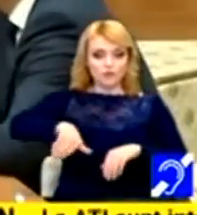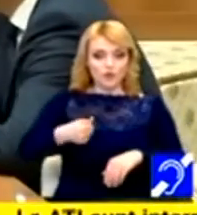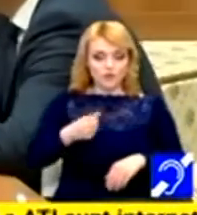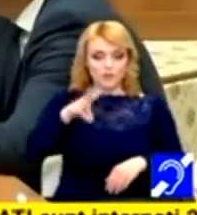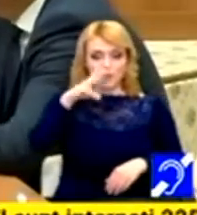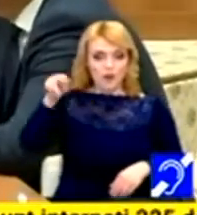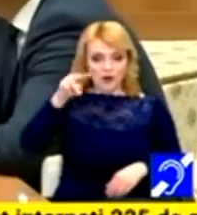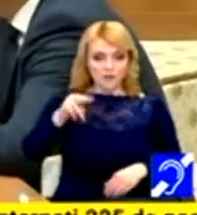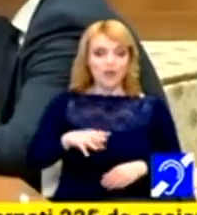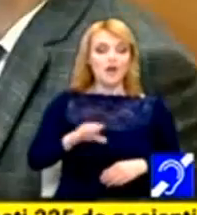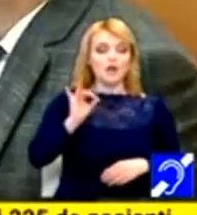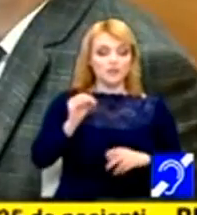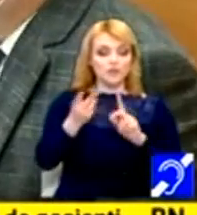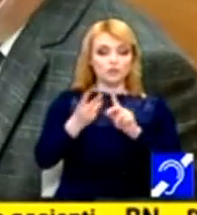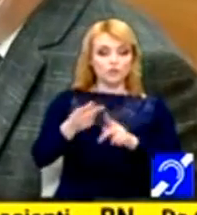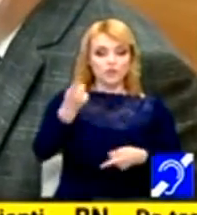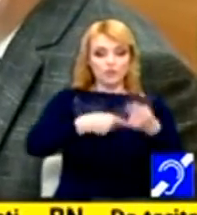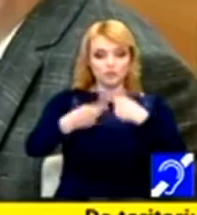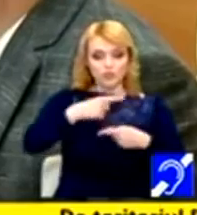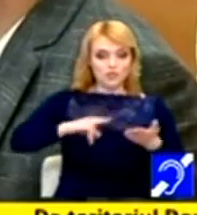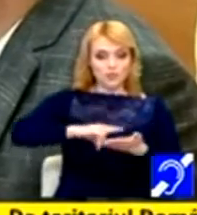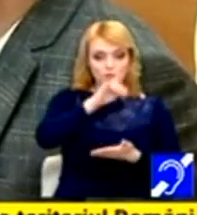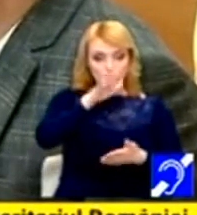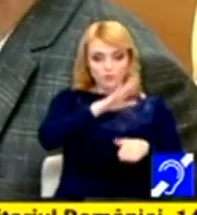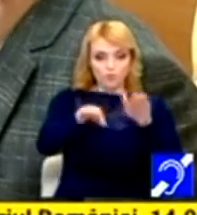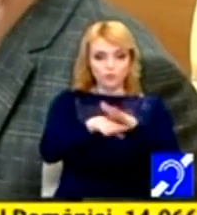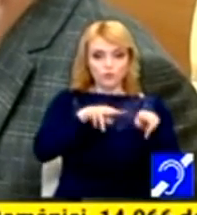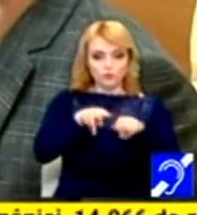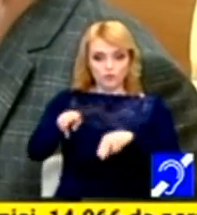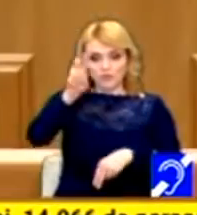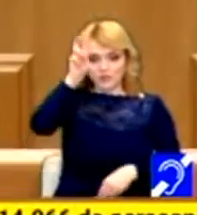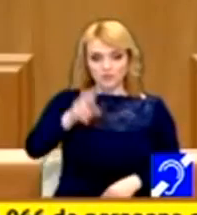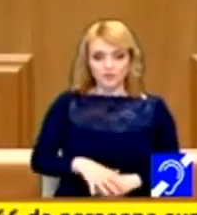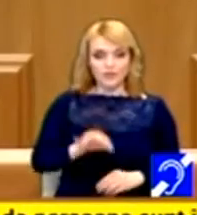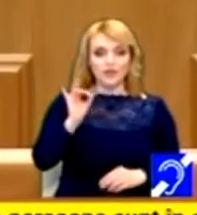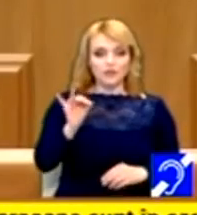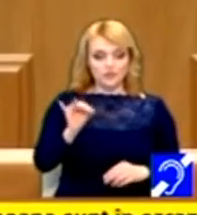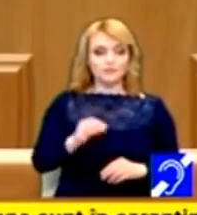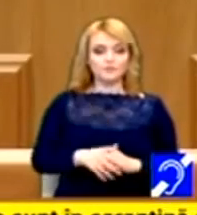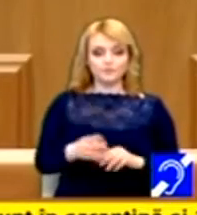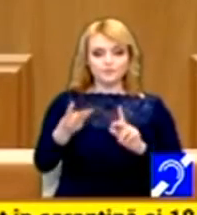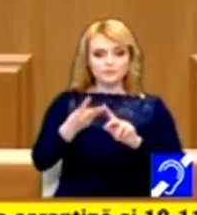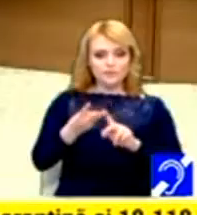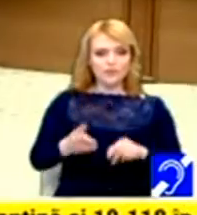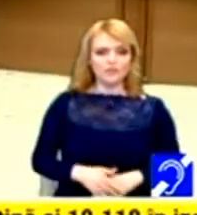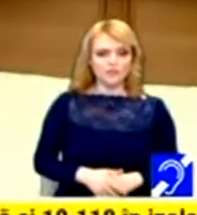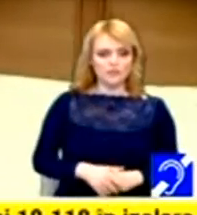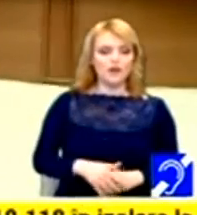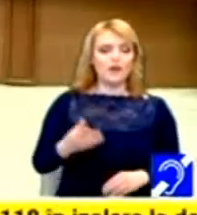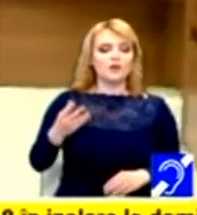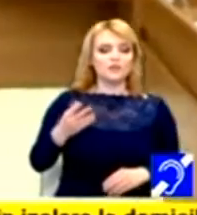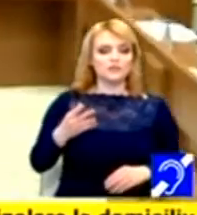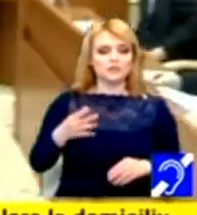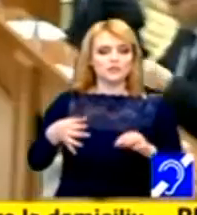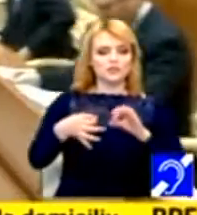privind reîntoarcerea aeroportului internațional Chișinău în gestiunea statului, derularea investigațiilor privind schemele de contrabandă